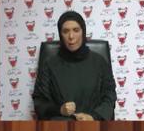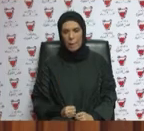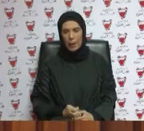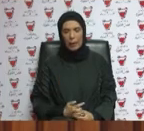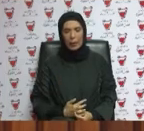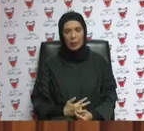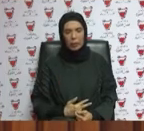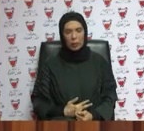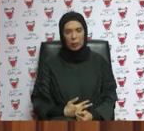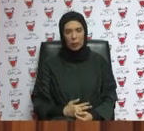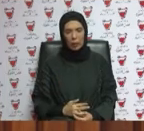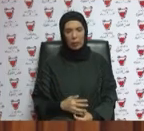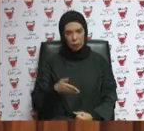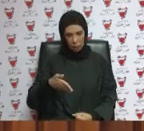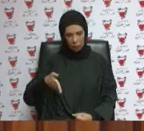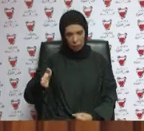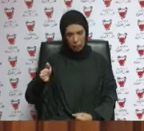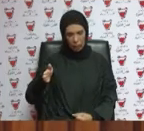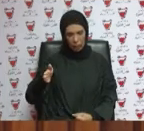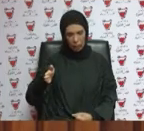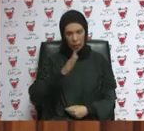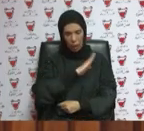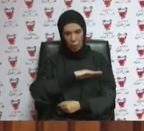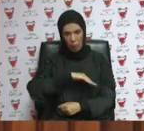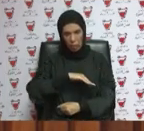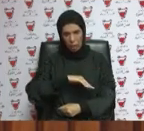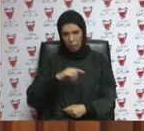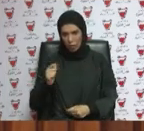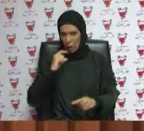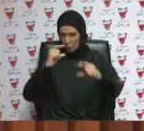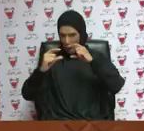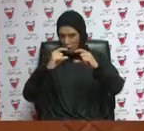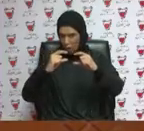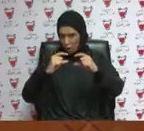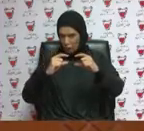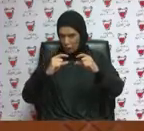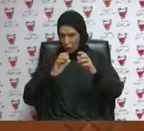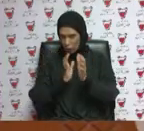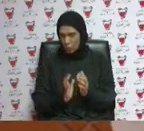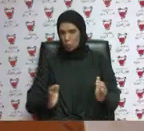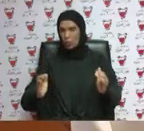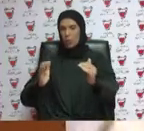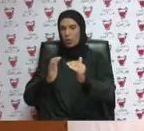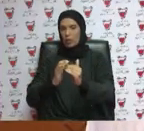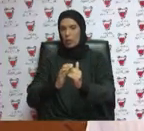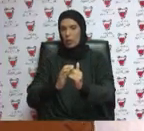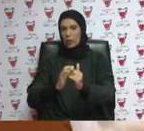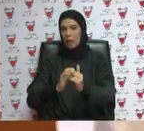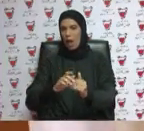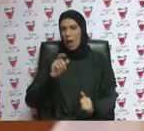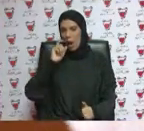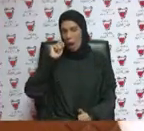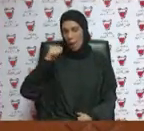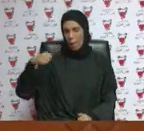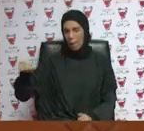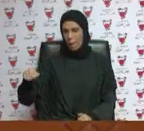خميس؟ هل سيذهب إلى الموظف مباشرة أم سيذهب كحزمة إلى التاجر؟